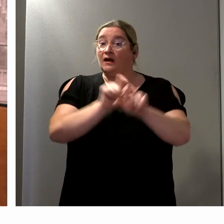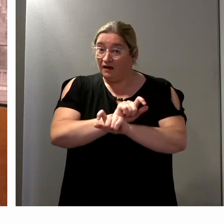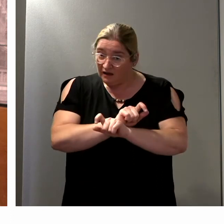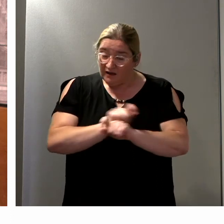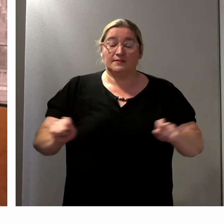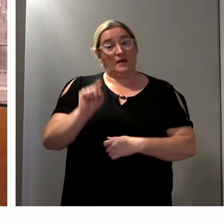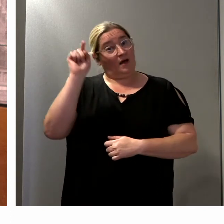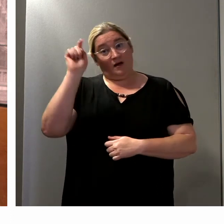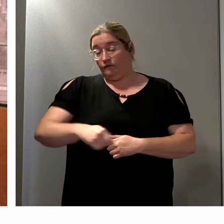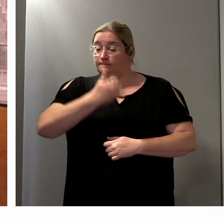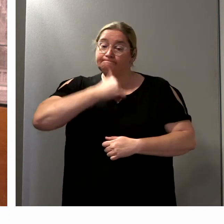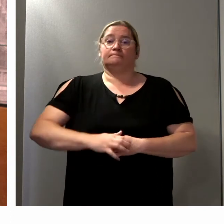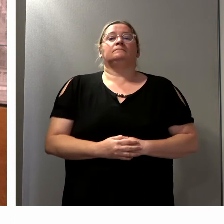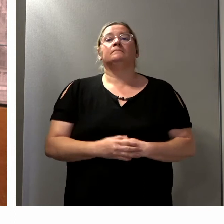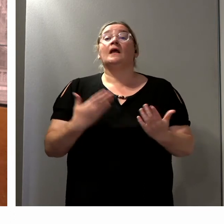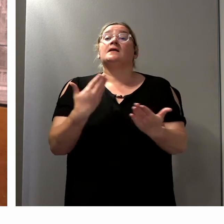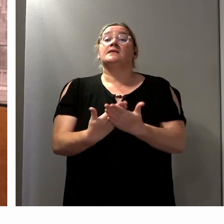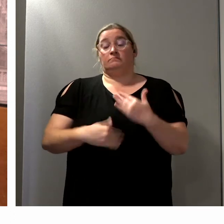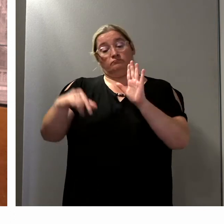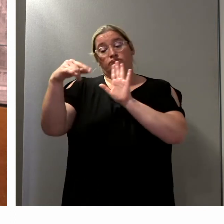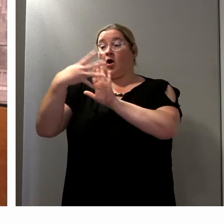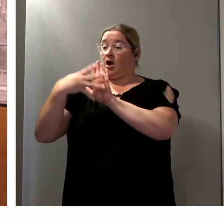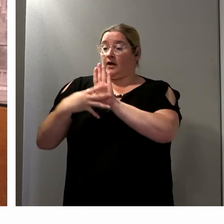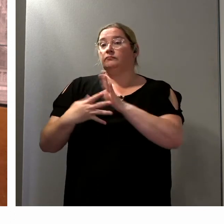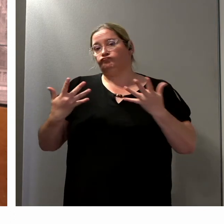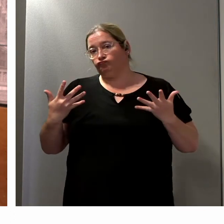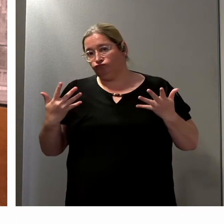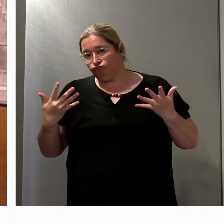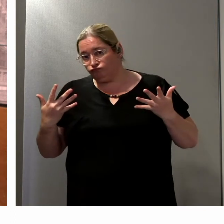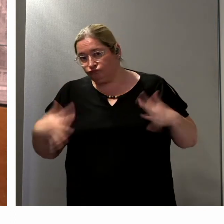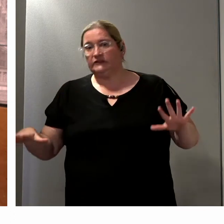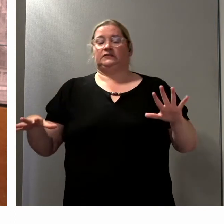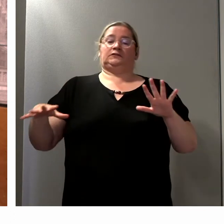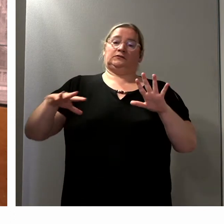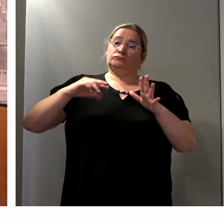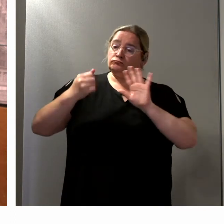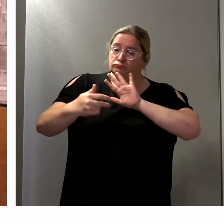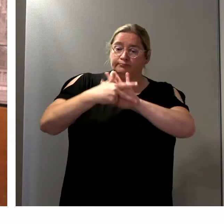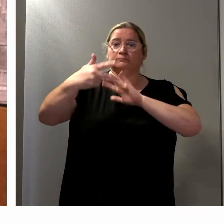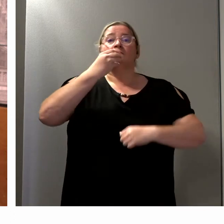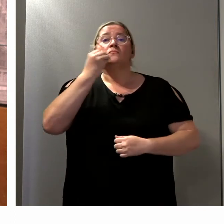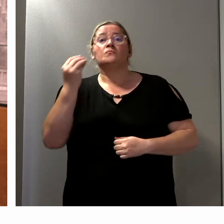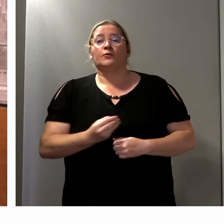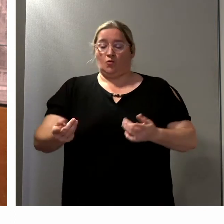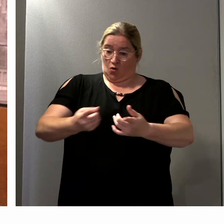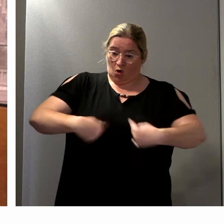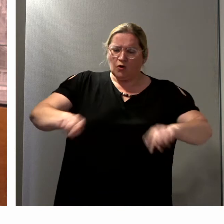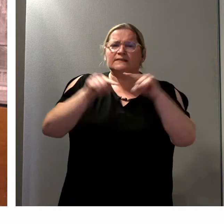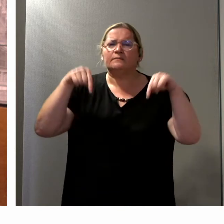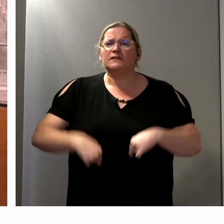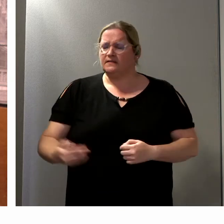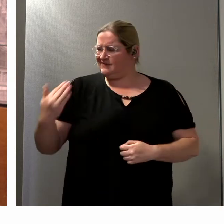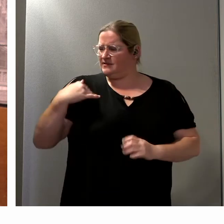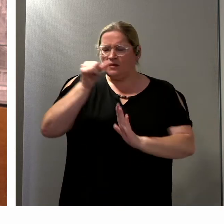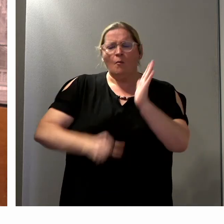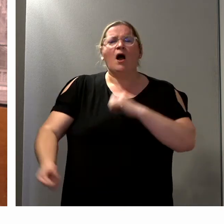tous. Donc ça, finalement, c'est les règles. Une fois qu'on a posé les règles, que ça a été validé et présenté en Conseil des ministres au mois de